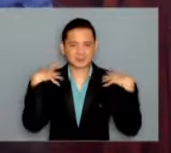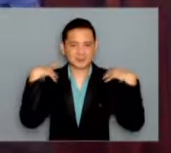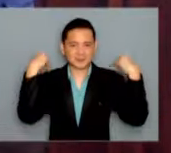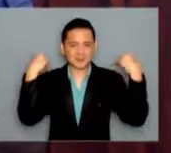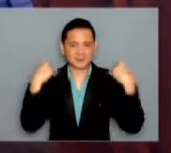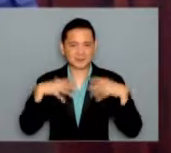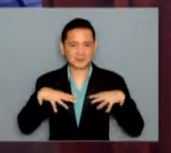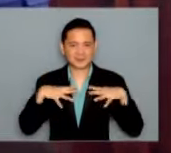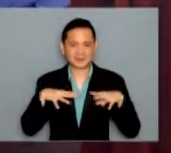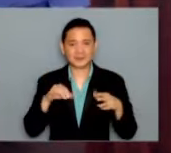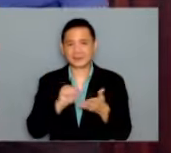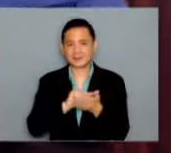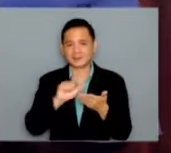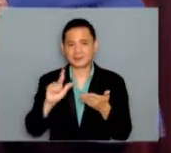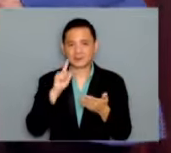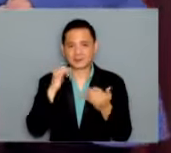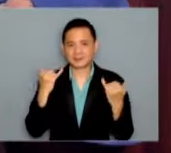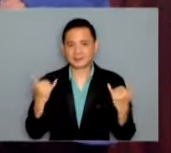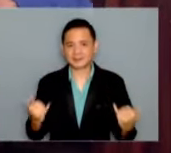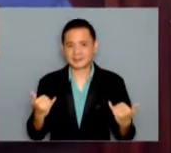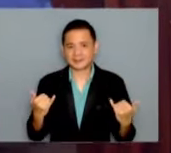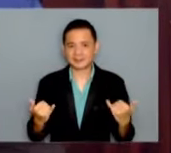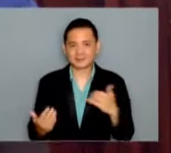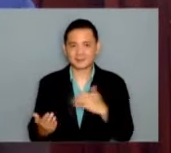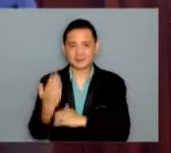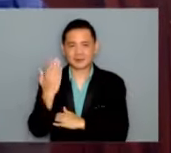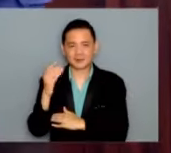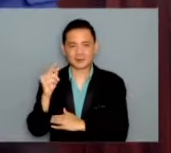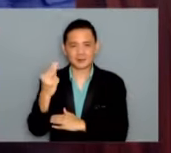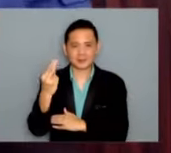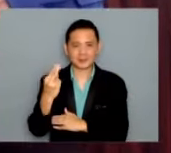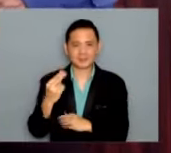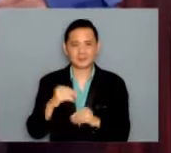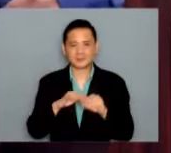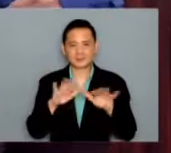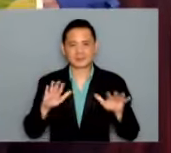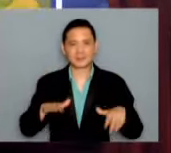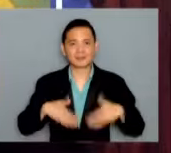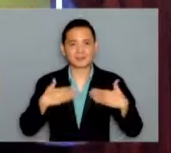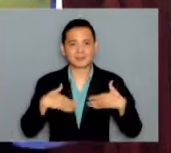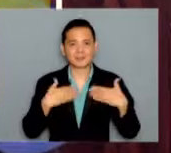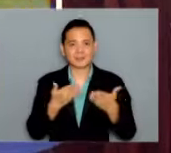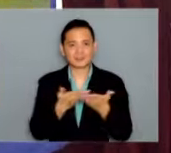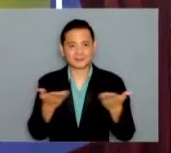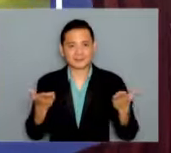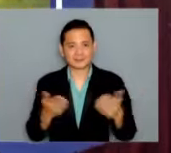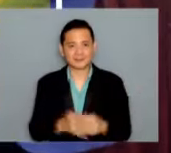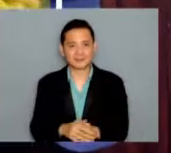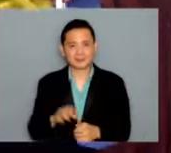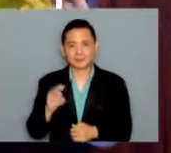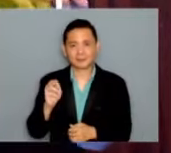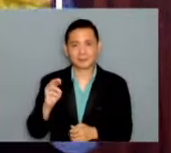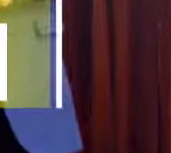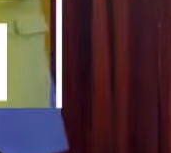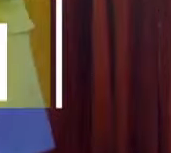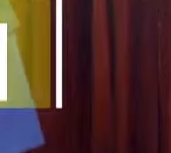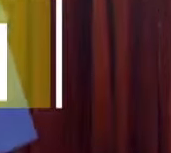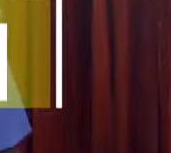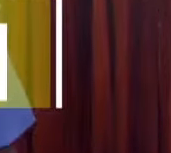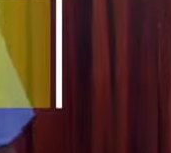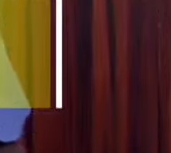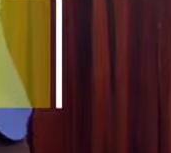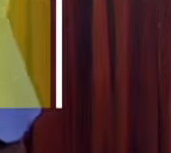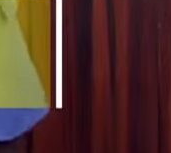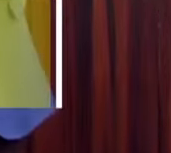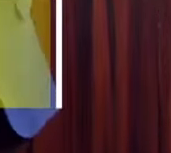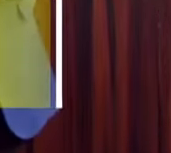Congrats. And that is it para sa ating Kwento Pinoy Thursday. Spread happiness sa po, mga kapatid. At Kuya Mark, imbitahin mo na sila ang ating mga kapatid